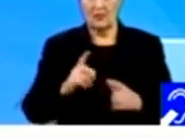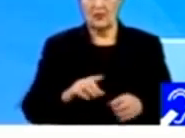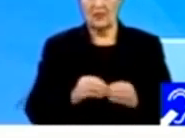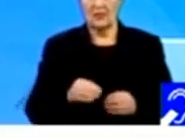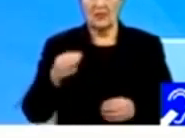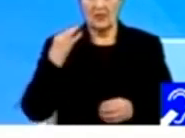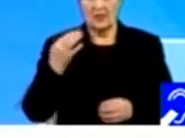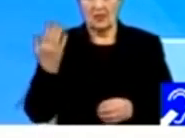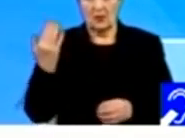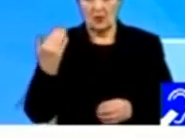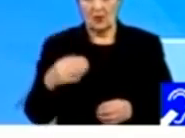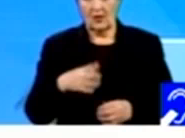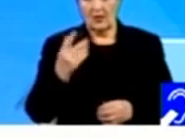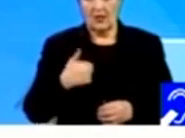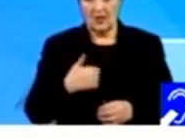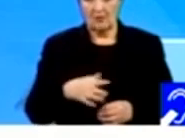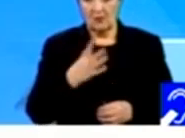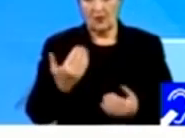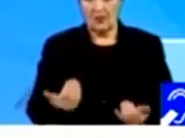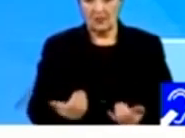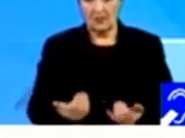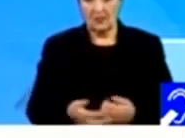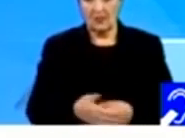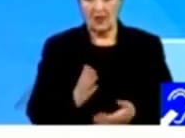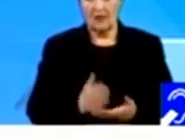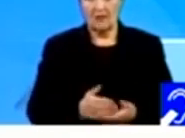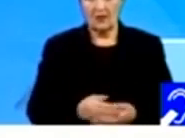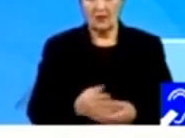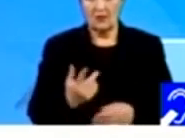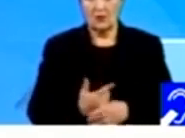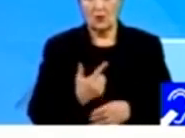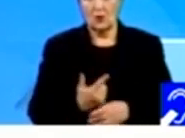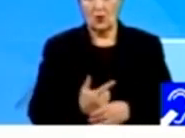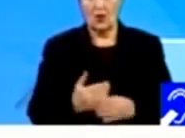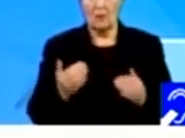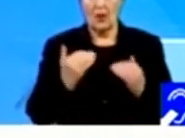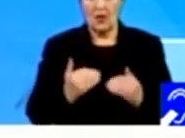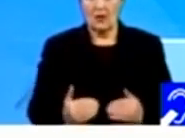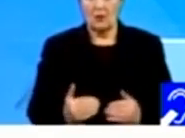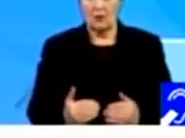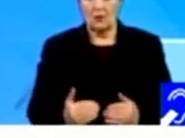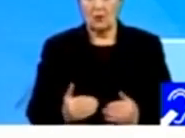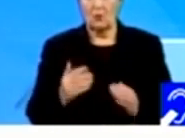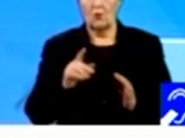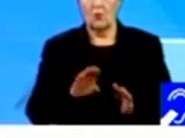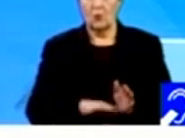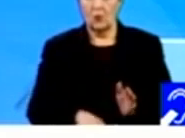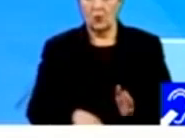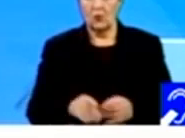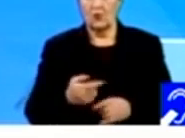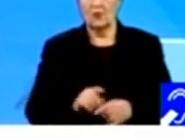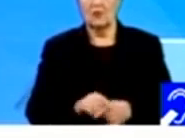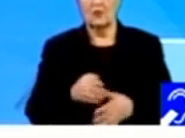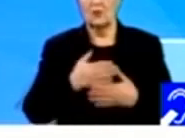când eram eu viceministru a educației și astăzi avem de 2 ori și ceva mai puțin. Nu mai avem timp să cheltuim